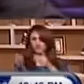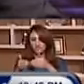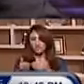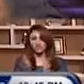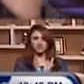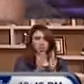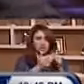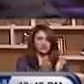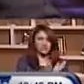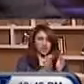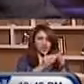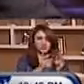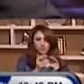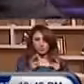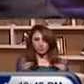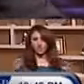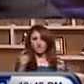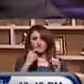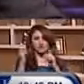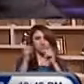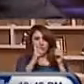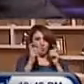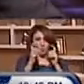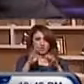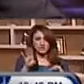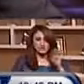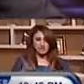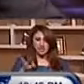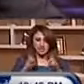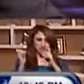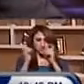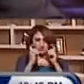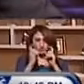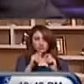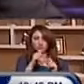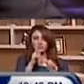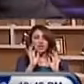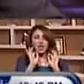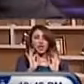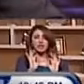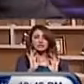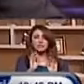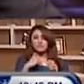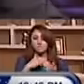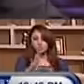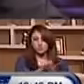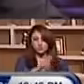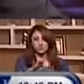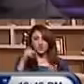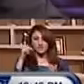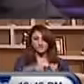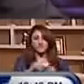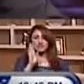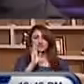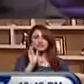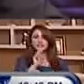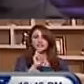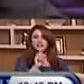جبهه ويعملوا صراعات سياسيه لحد ما اتجمعوا وقالوا ان يا جماعه احنا عندنا مشكله في التعليم، وده اللي هو اللي احنا ننظر